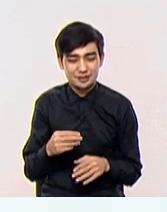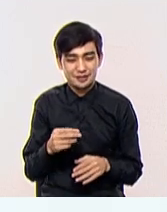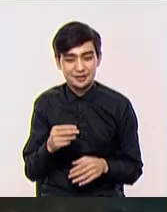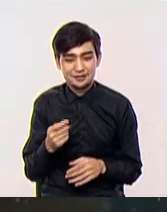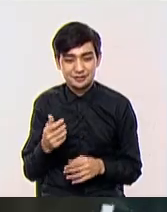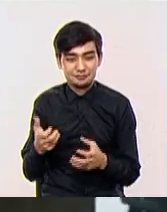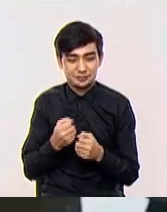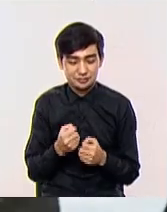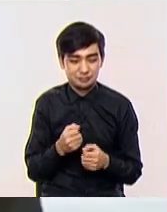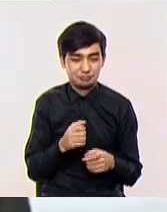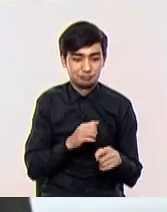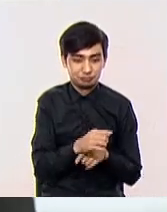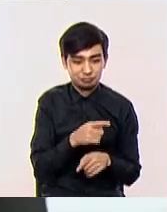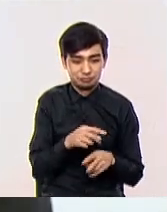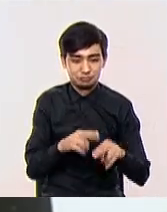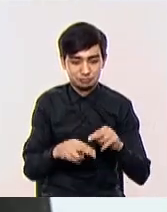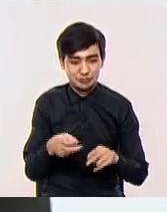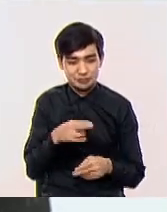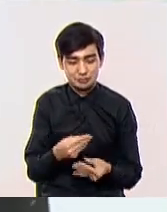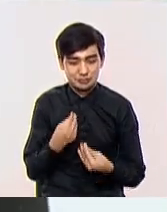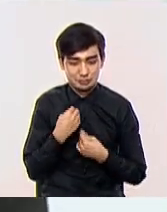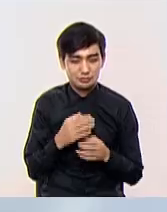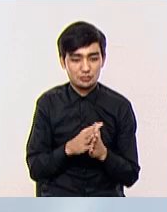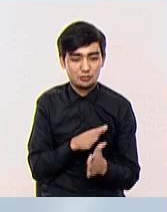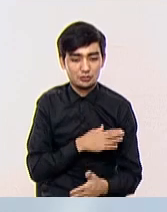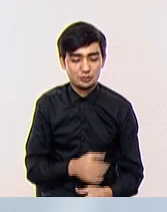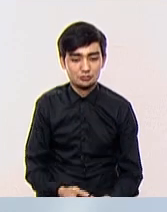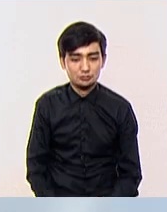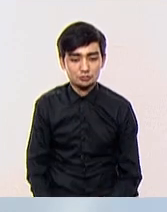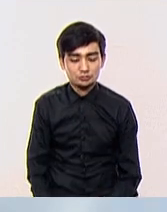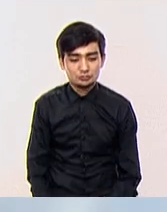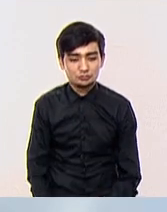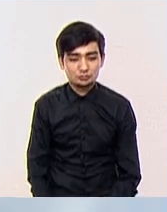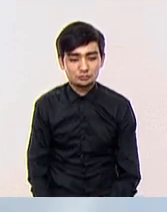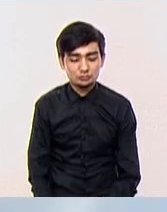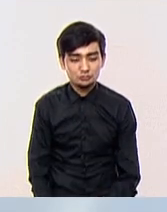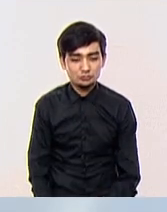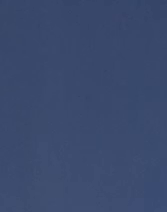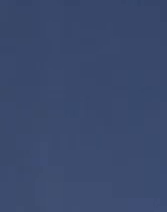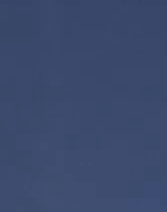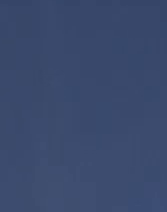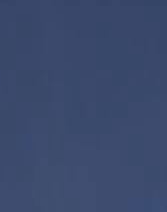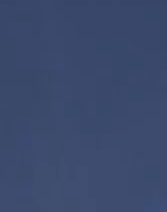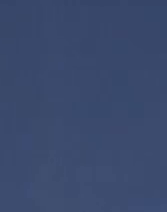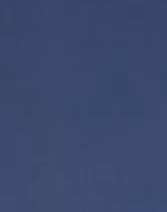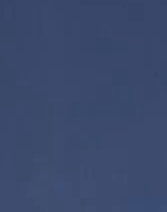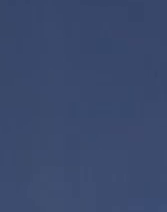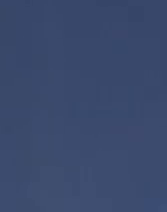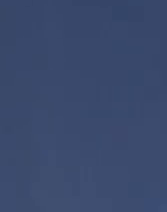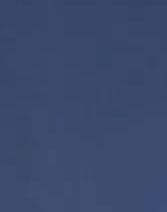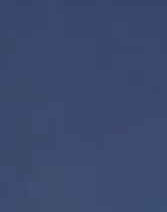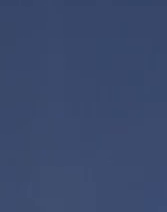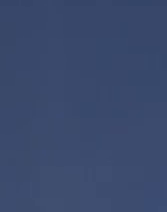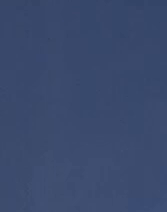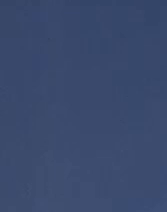салуға қаражат бөлуін сұрайды. Жанар Құжанова, Жомарт Құлайбергенов, Информ Бюро, Ақтөбе облысы. Тікелей эфирлер,